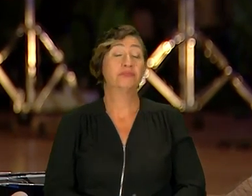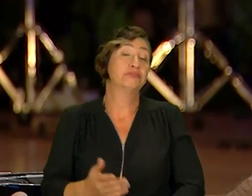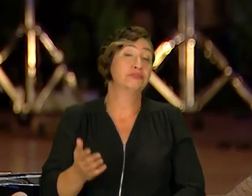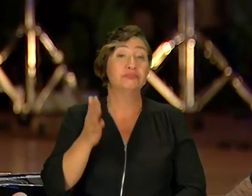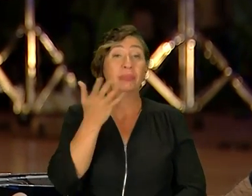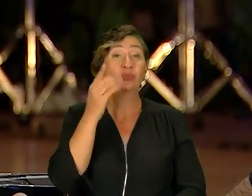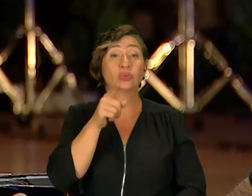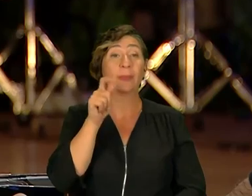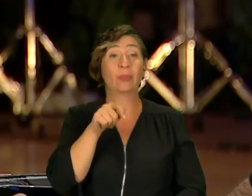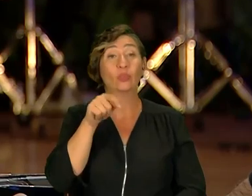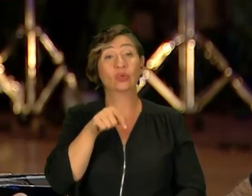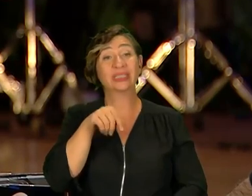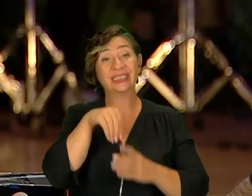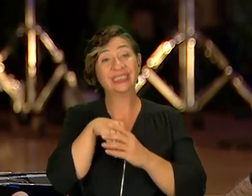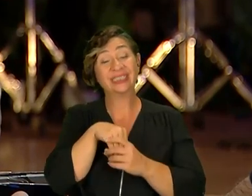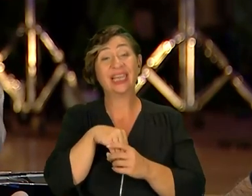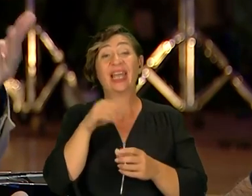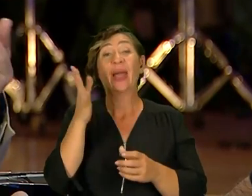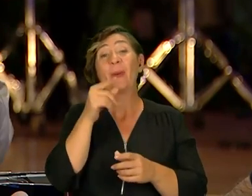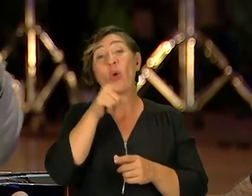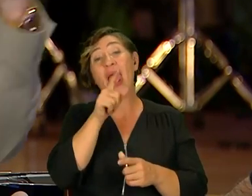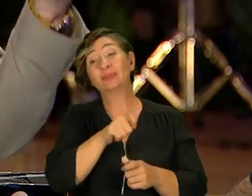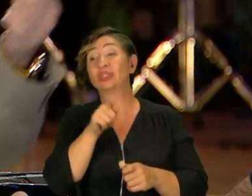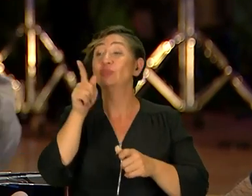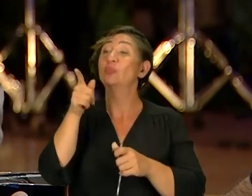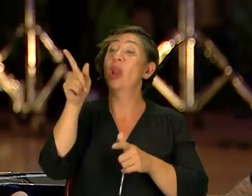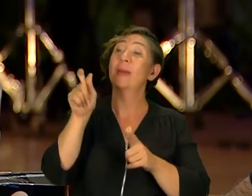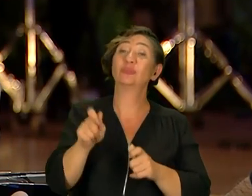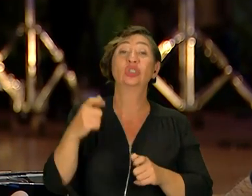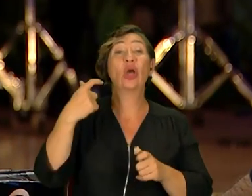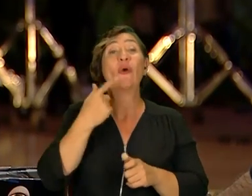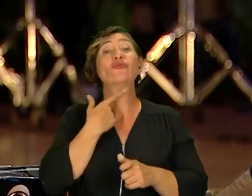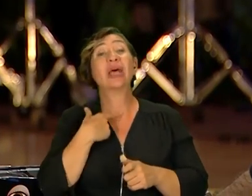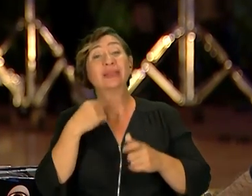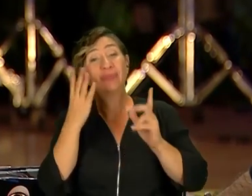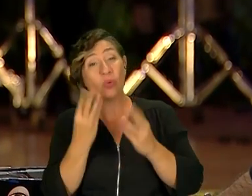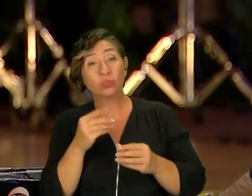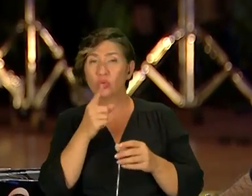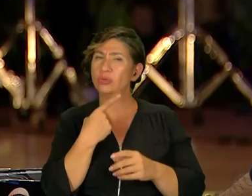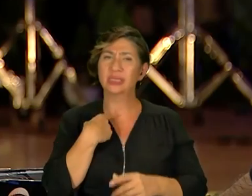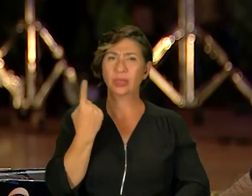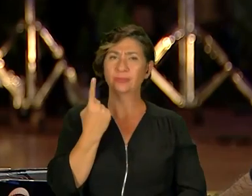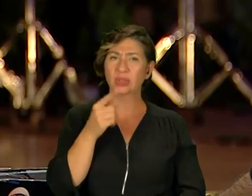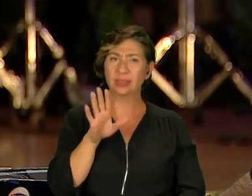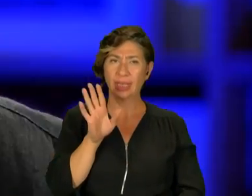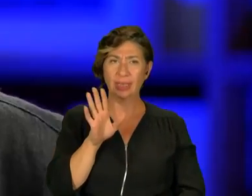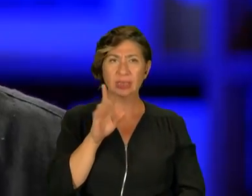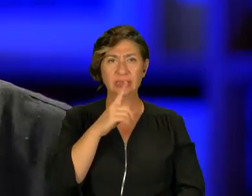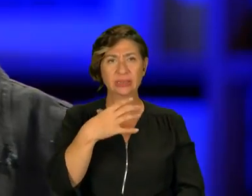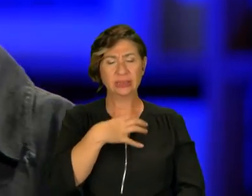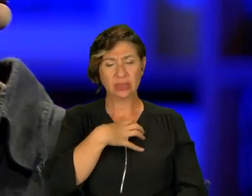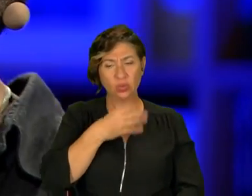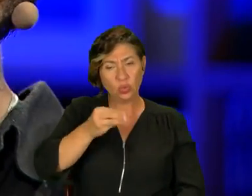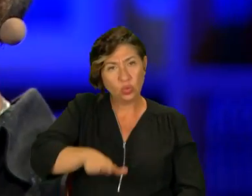Belki şunu yaparlar bugün için. İşte efendim falanca şöyle yapmış da birileri için özendirici mi oluyor falan. Bu özenilecek bir şey değil. Tabii. Siz